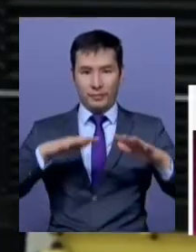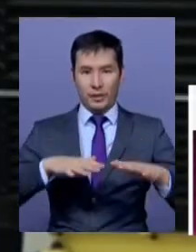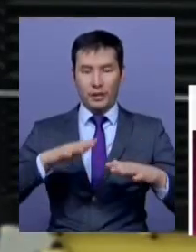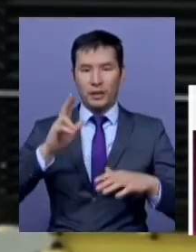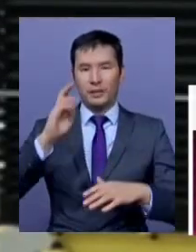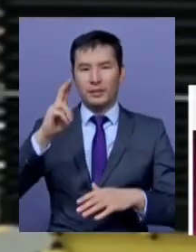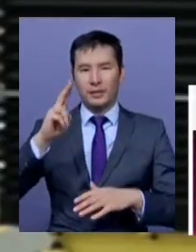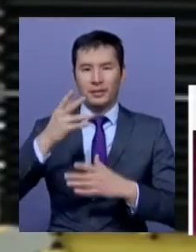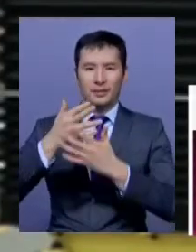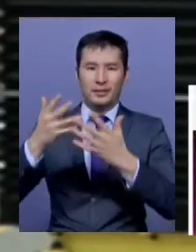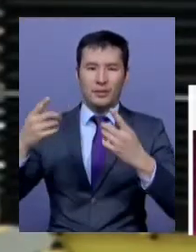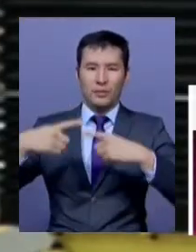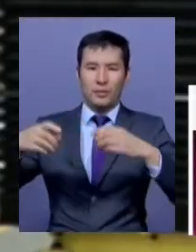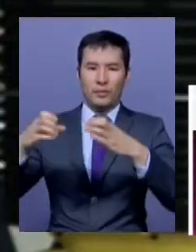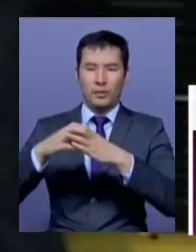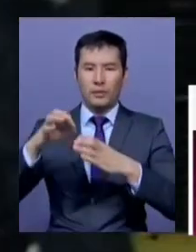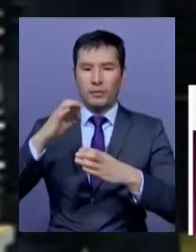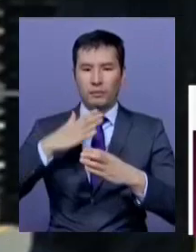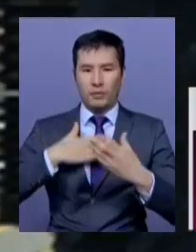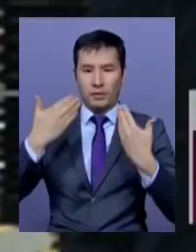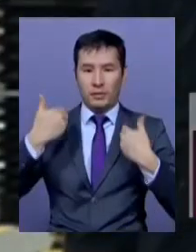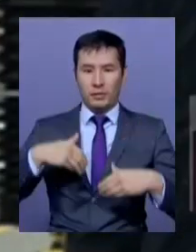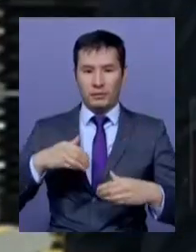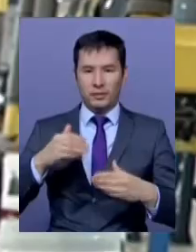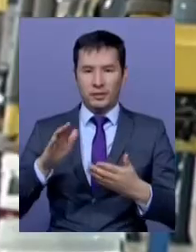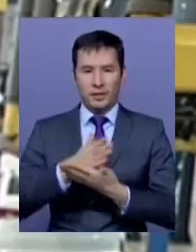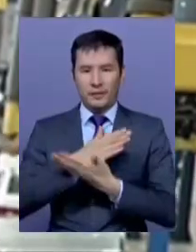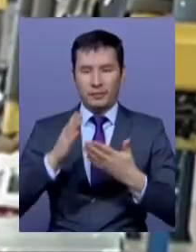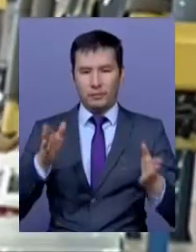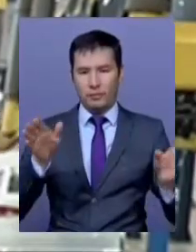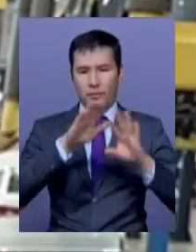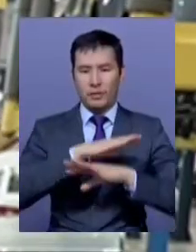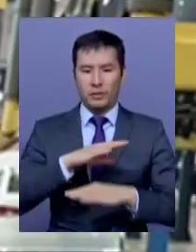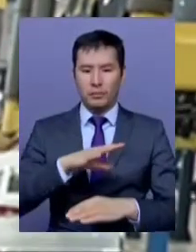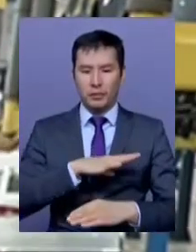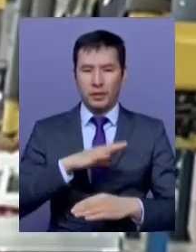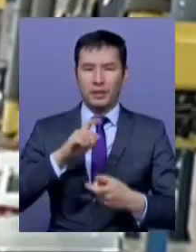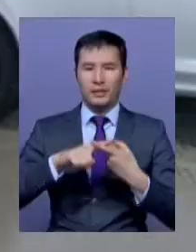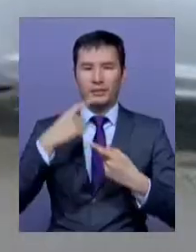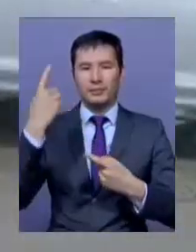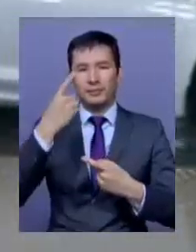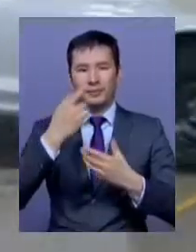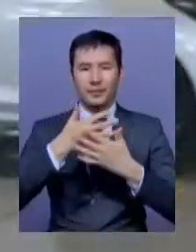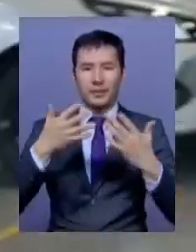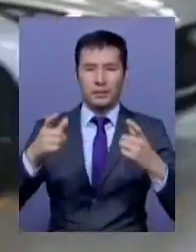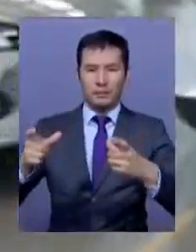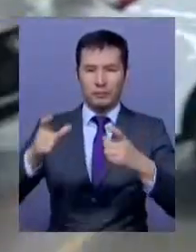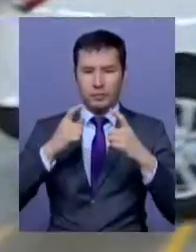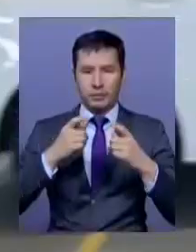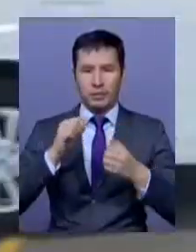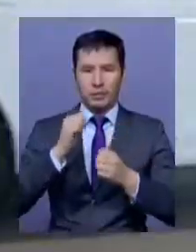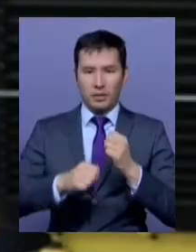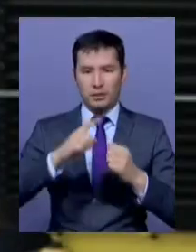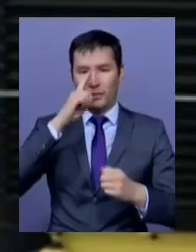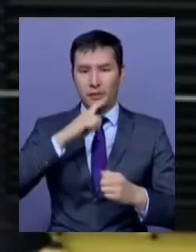жаңағы дәнекерлеу және шанақты бояу операциялары істелінетін болады. Қазіргі кезде 45 оңтүстік